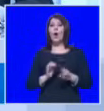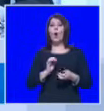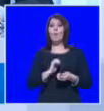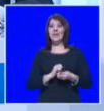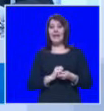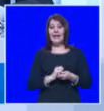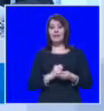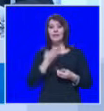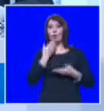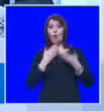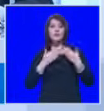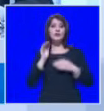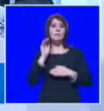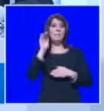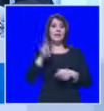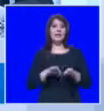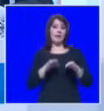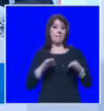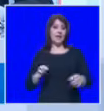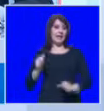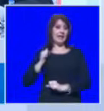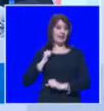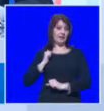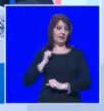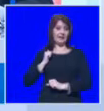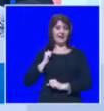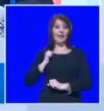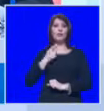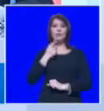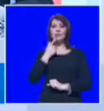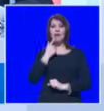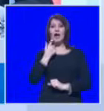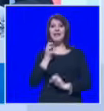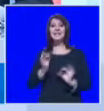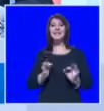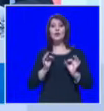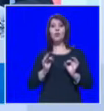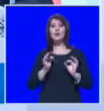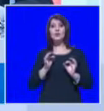на НАТО по отношение на ситуацията и сигурността в Европа. Едно от